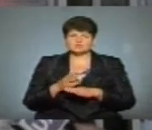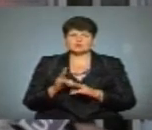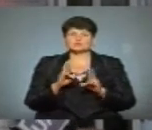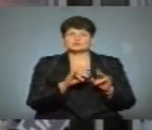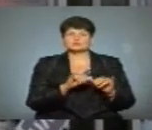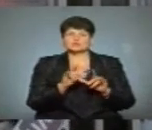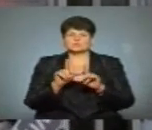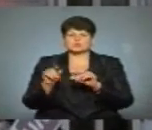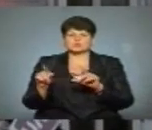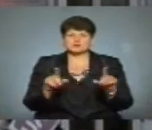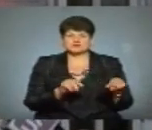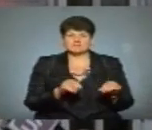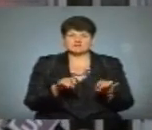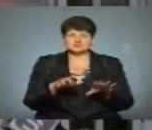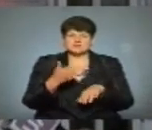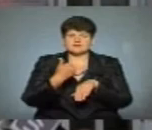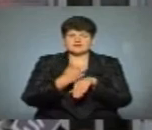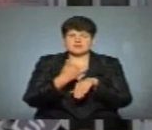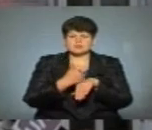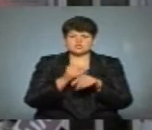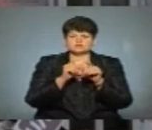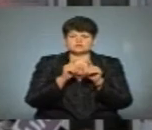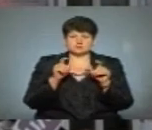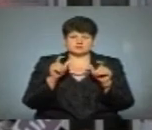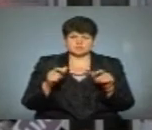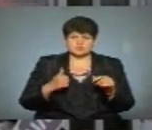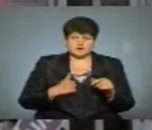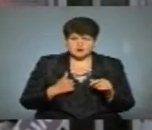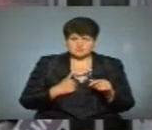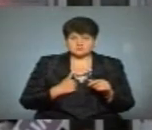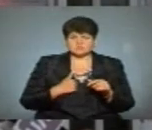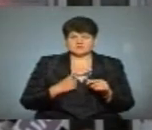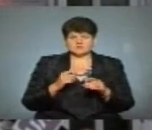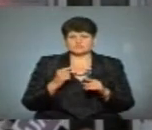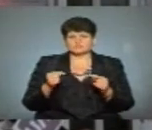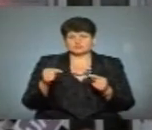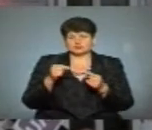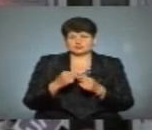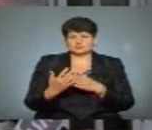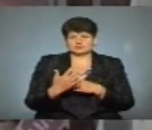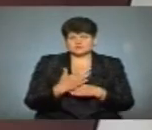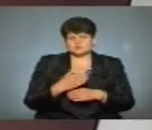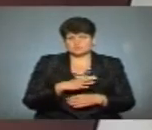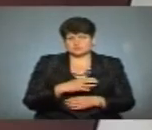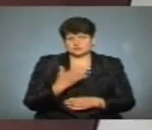поїде, вирішує Генеральний штаб, відповідно, в козілок, який вони раніше нам направляли.